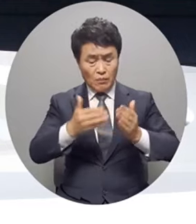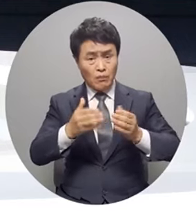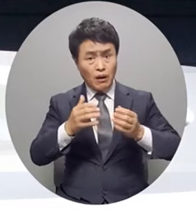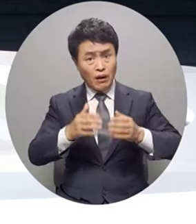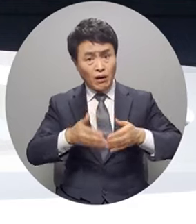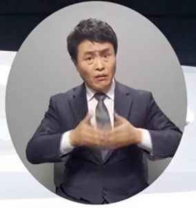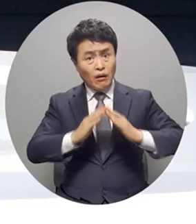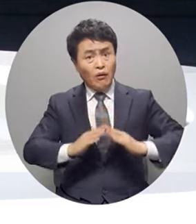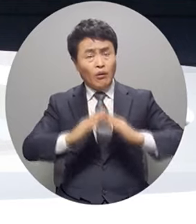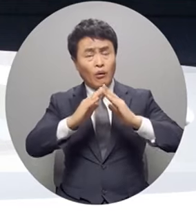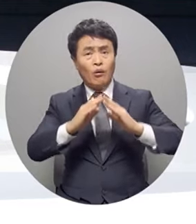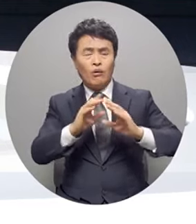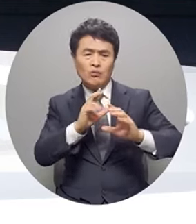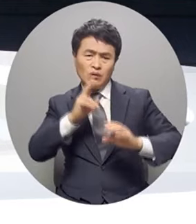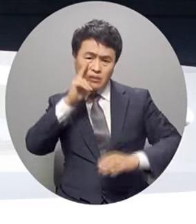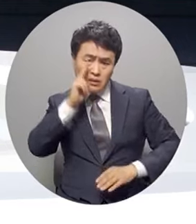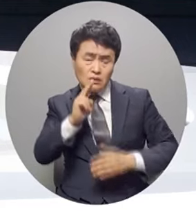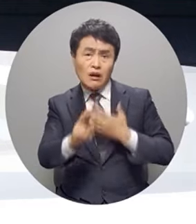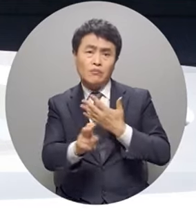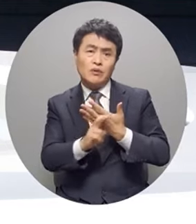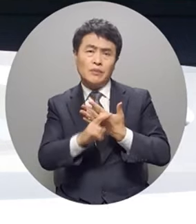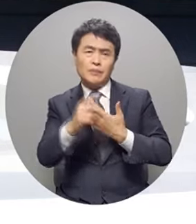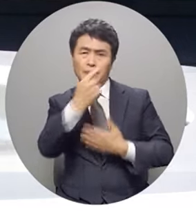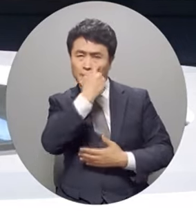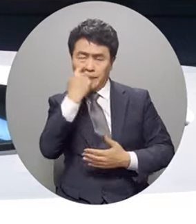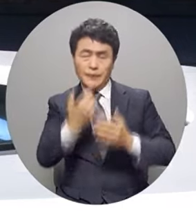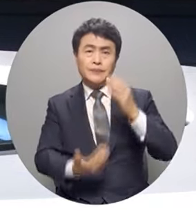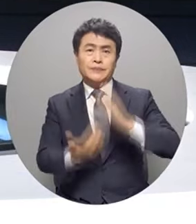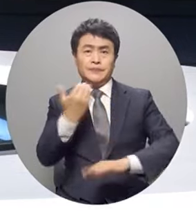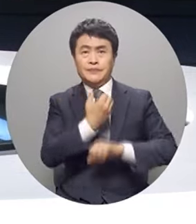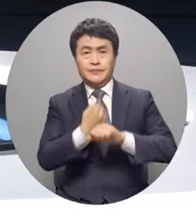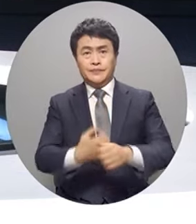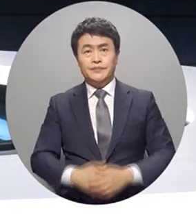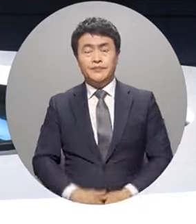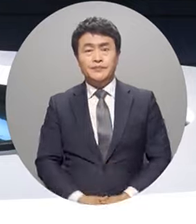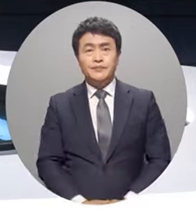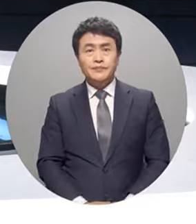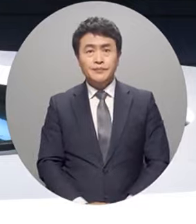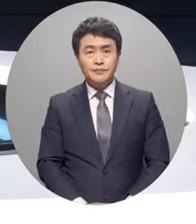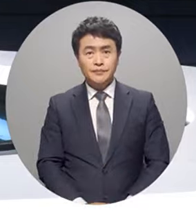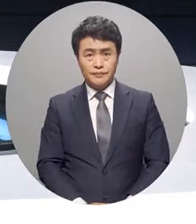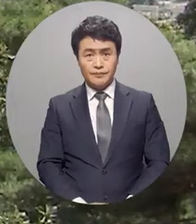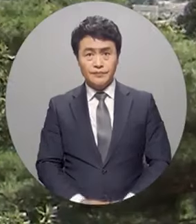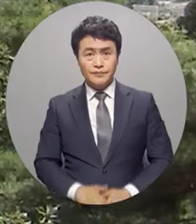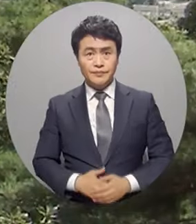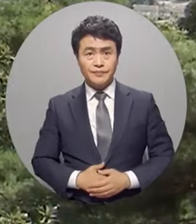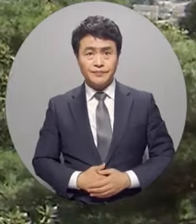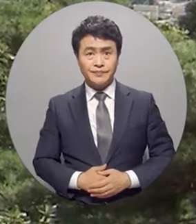더 심각한 불법이 있었던 사실이 확인됐습니다. 조재영 기자의 단독 보도입니다.